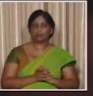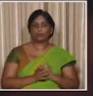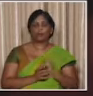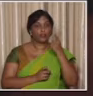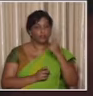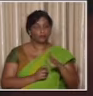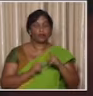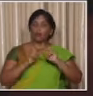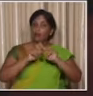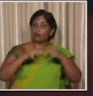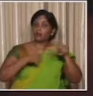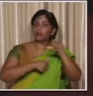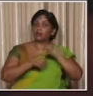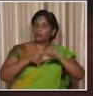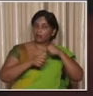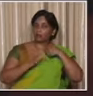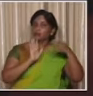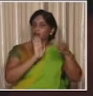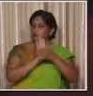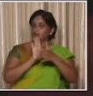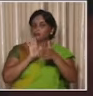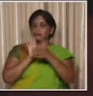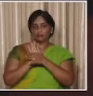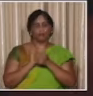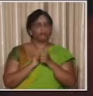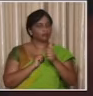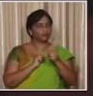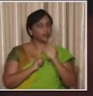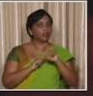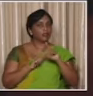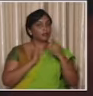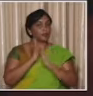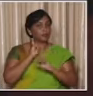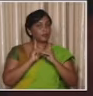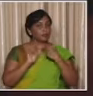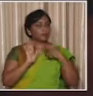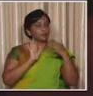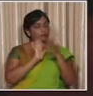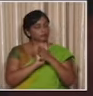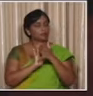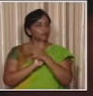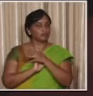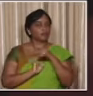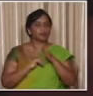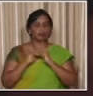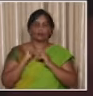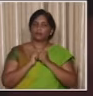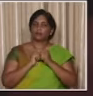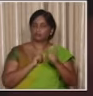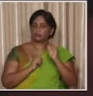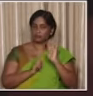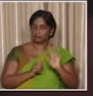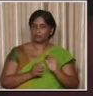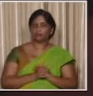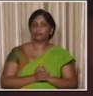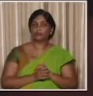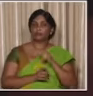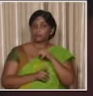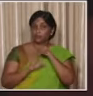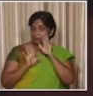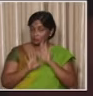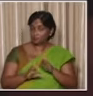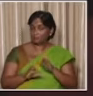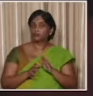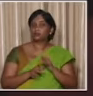එහෙනම් අනිත් ආයතනත් එක්ක අපි එකතු වෙන්නට ඕනේ. අනිත් අමාත්‍යාංශත් එක්ක එකතු වෙලා මේ කටයුත්ත කරන්නට ඕනේ. එහෙම වුණොත්